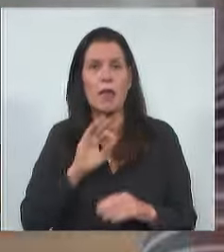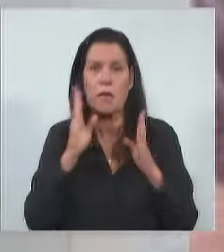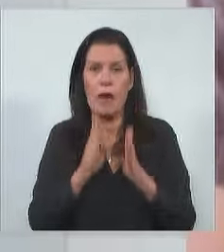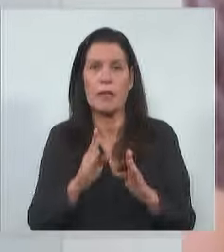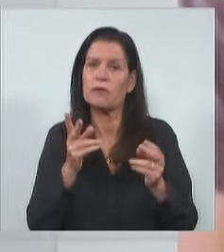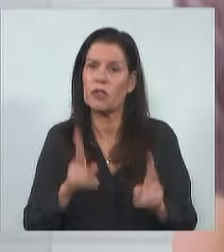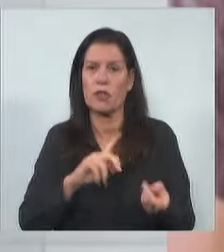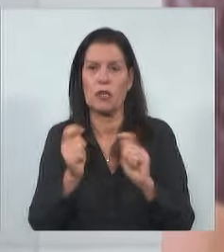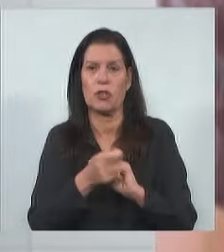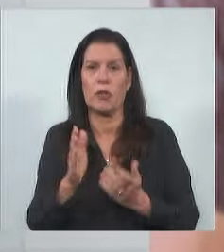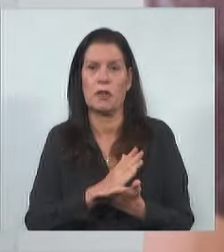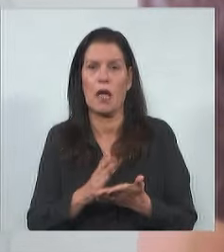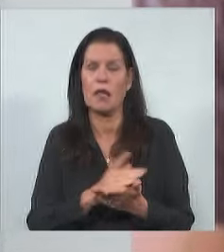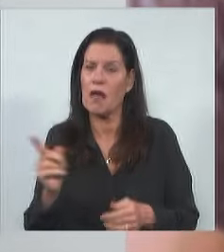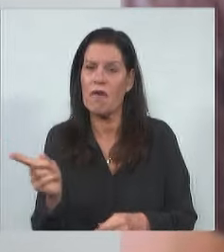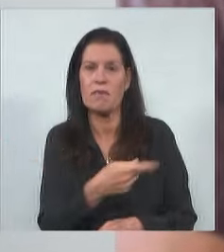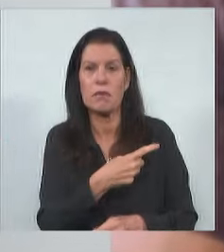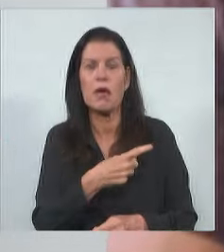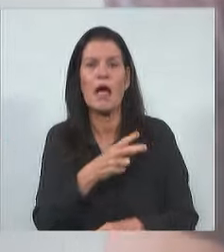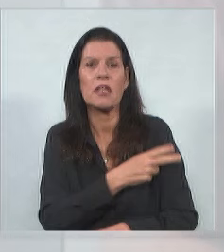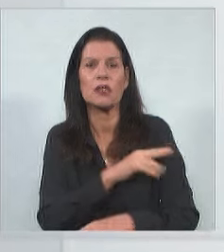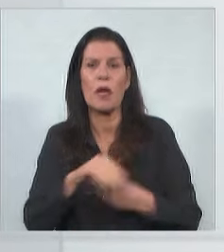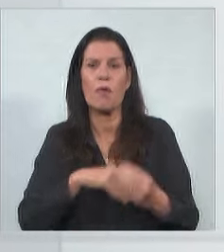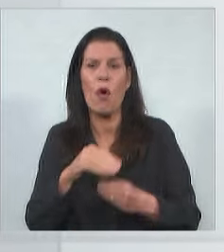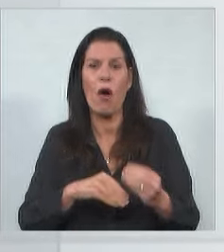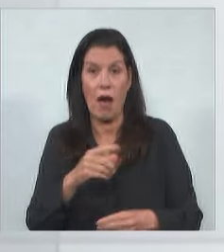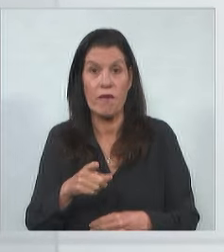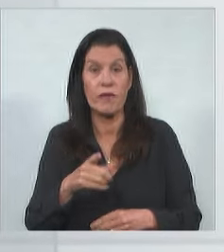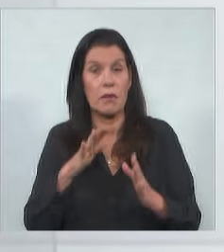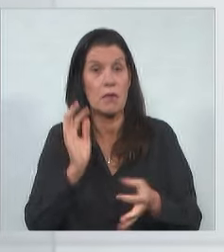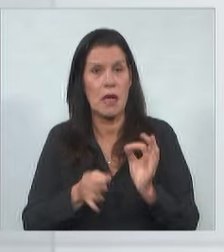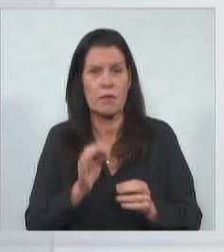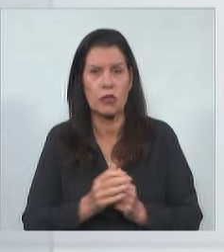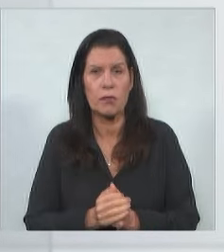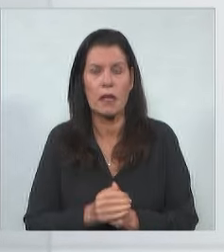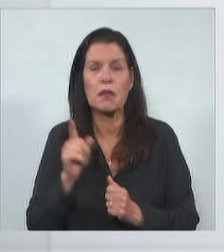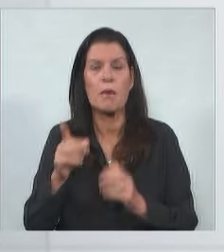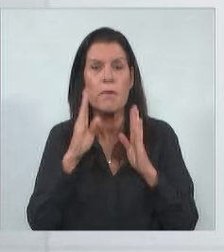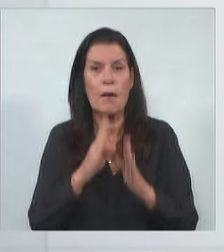ולהעמיד את השוטרים המוערבים לדין. הצדק שהם מאמינים שמגיע להם.